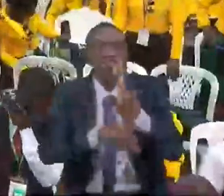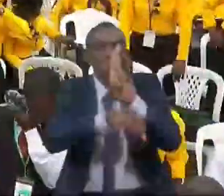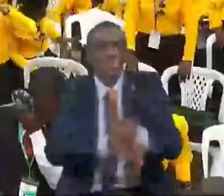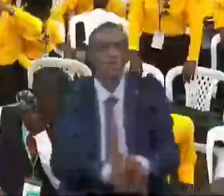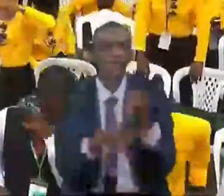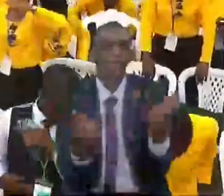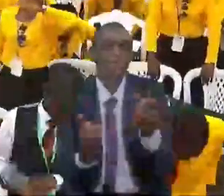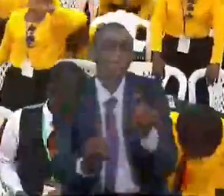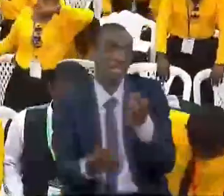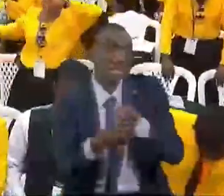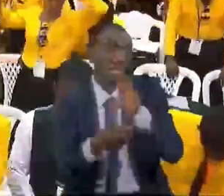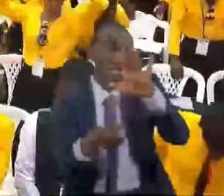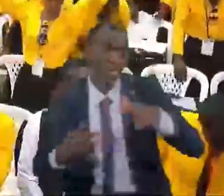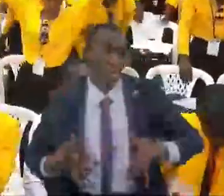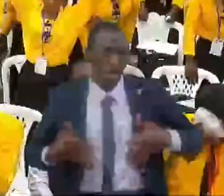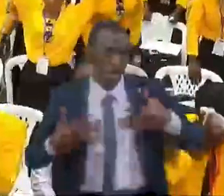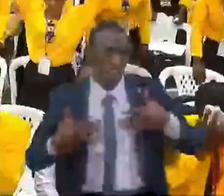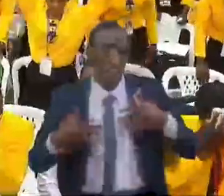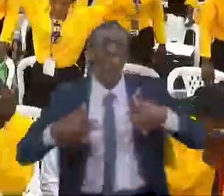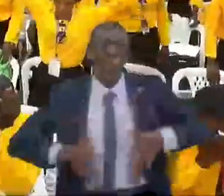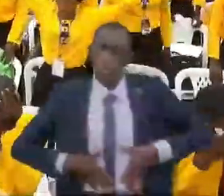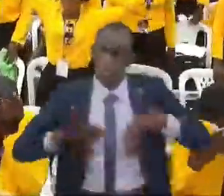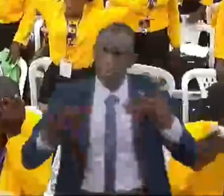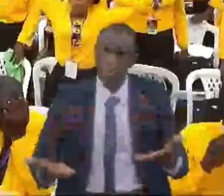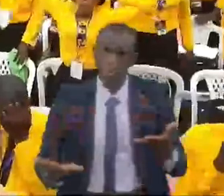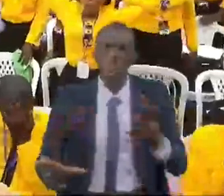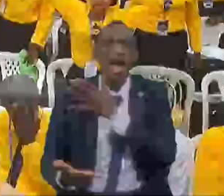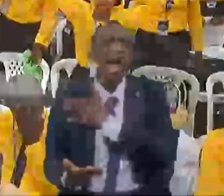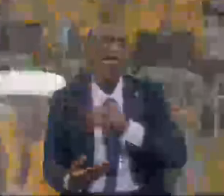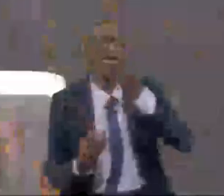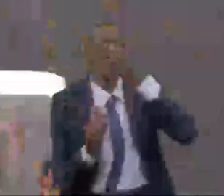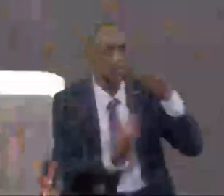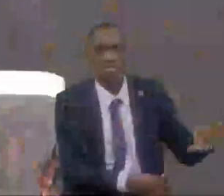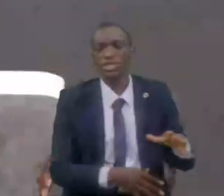Tout péché mignon là-bas, confesse-le.